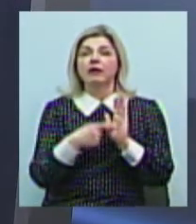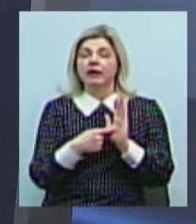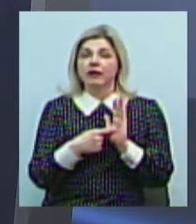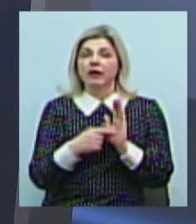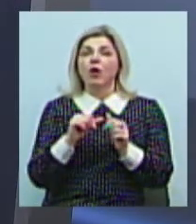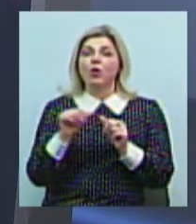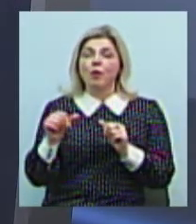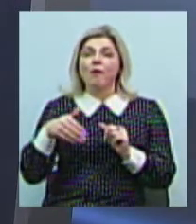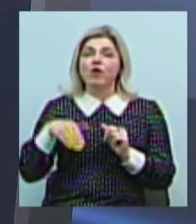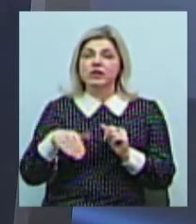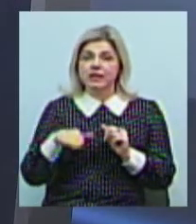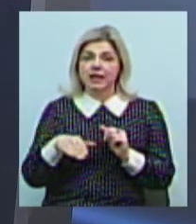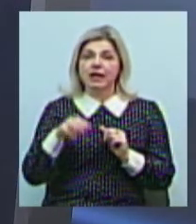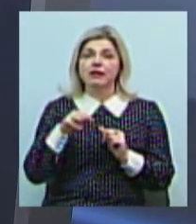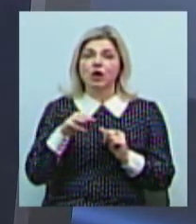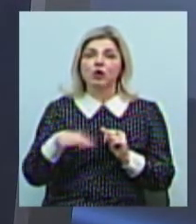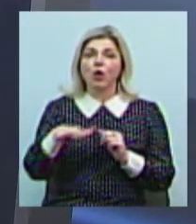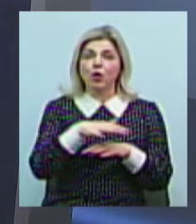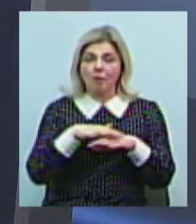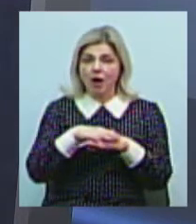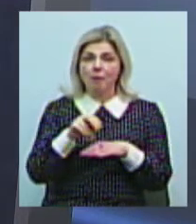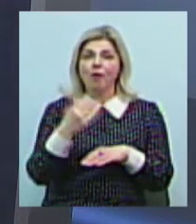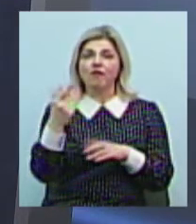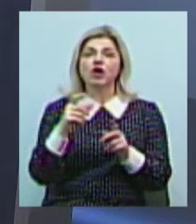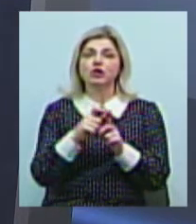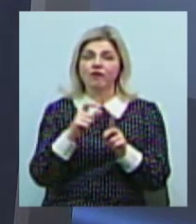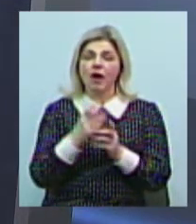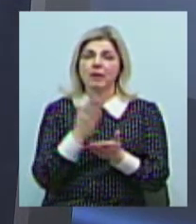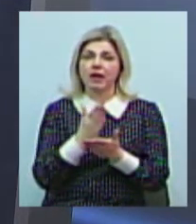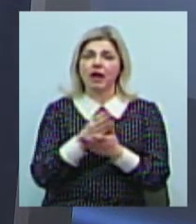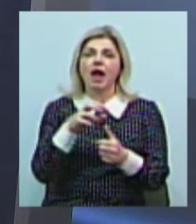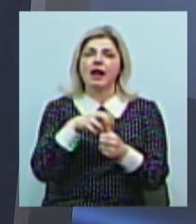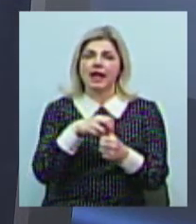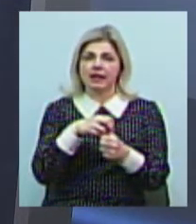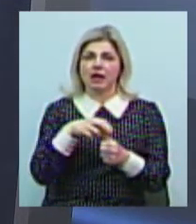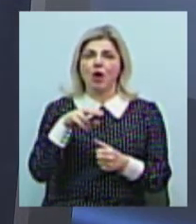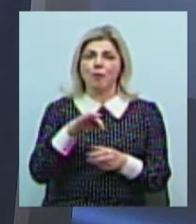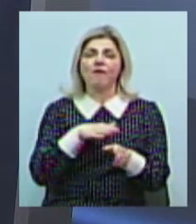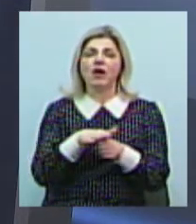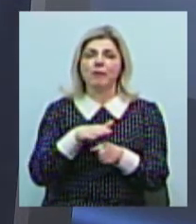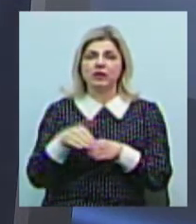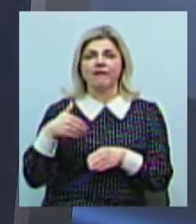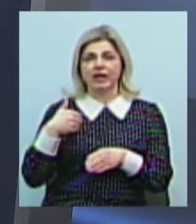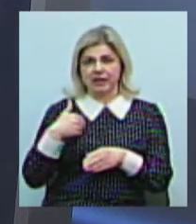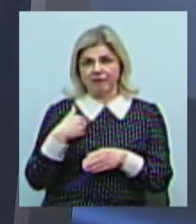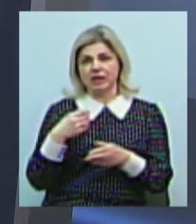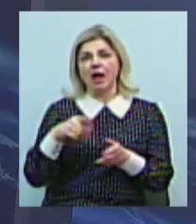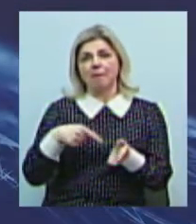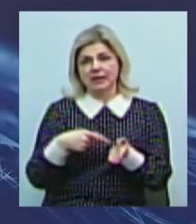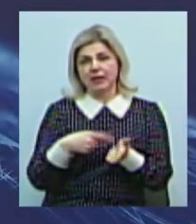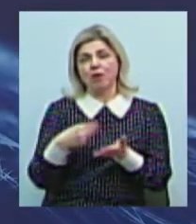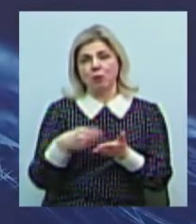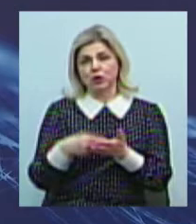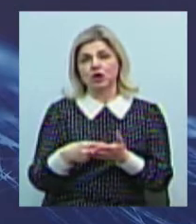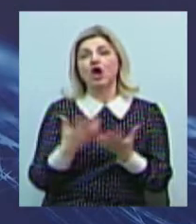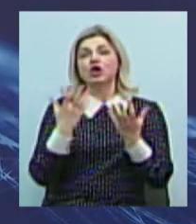яка, за вашими словами, є лідером за ефективністю виконання місцевих бюджетів, серед громад чотирьох областей України, які ще